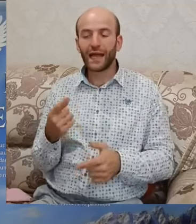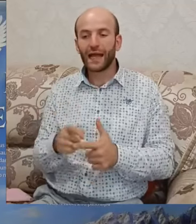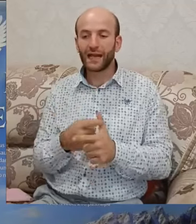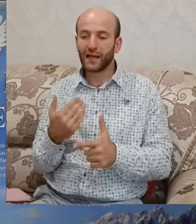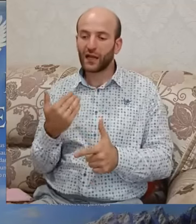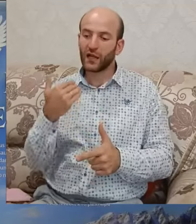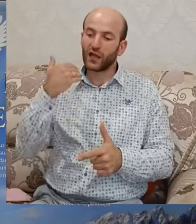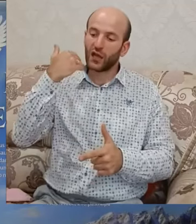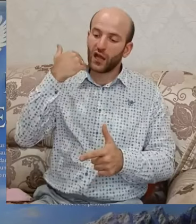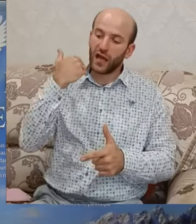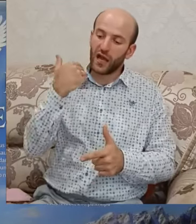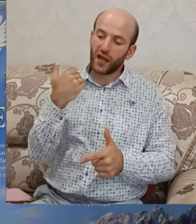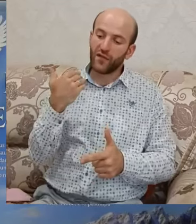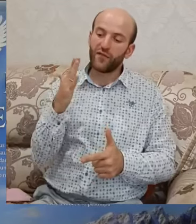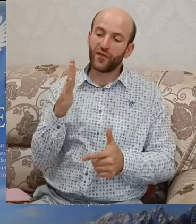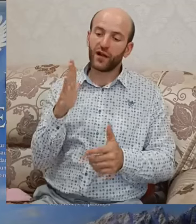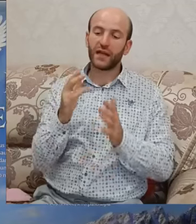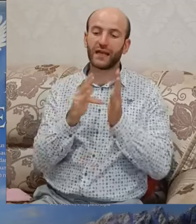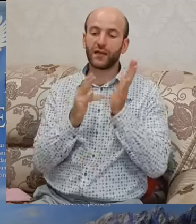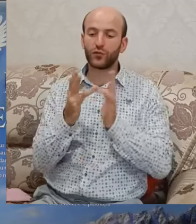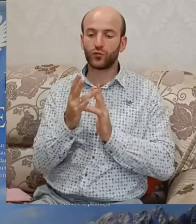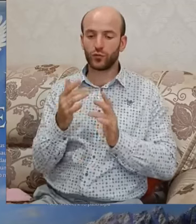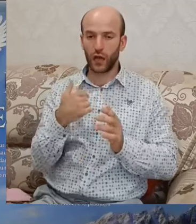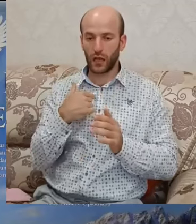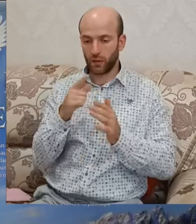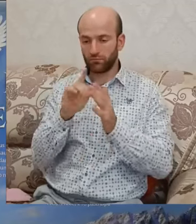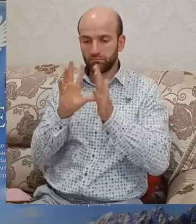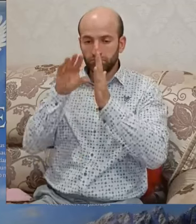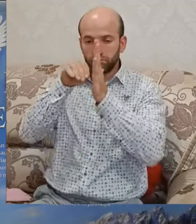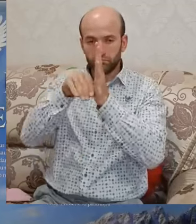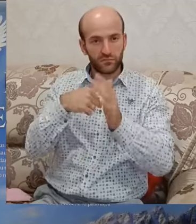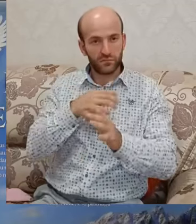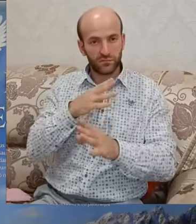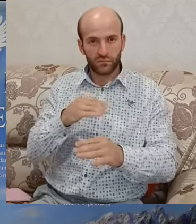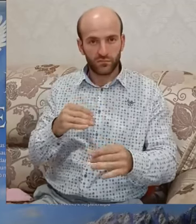Ar tai nebuvo tas išrinkimas, dėl kurio jisai tai padarė?